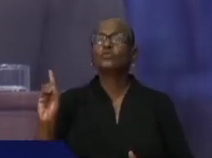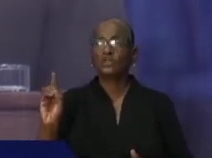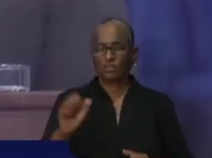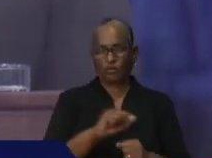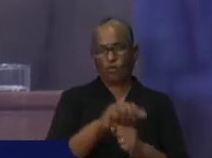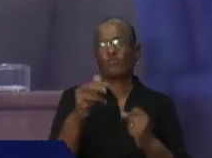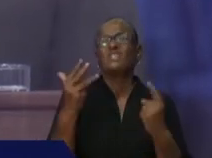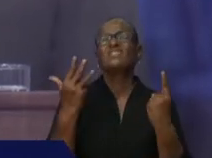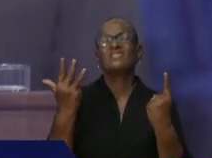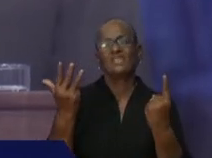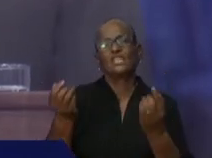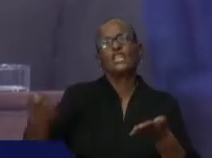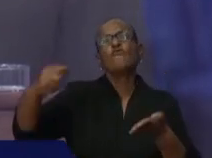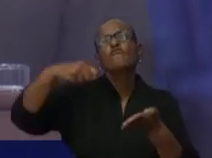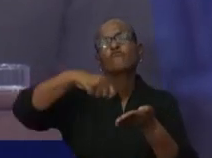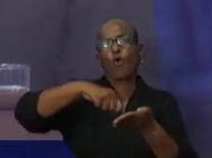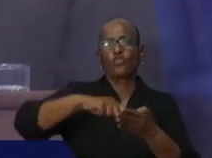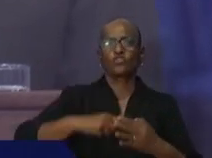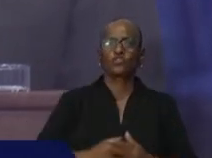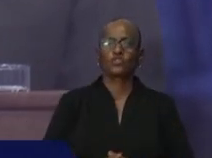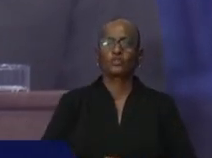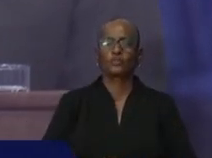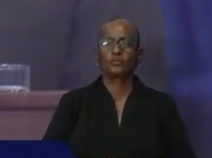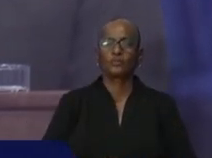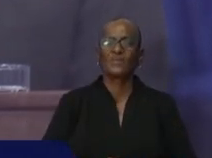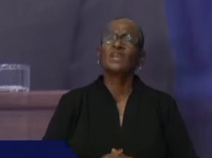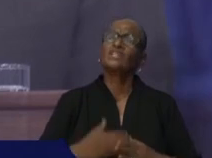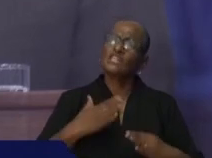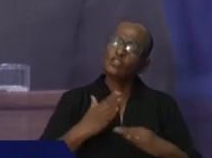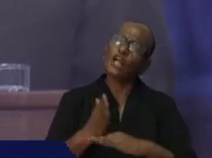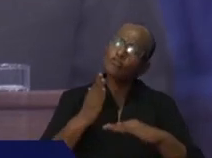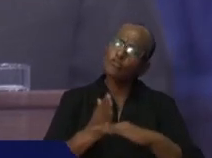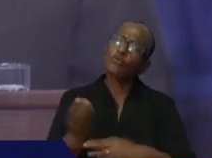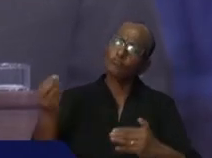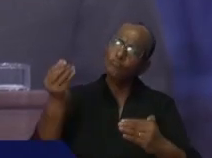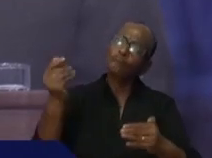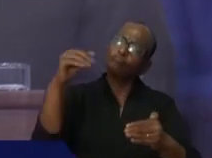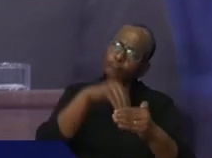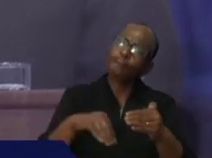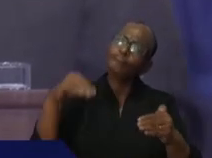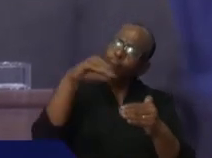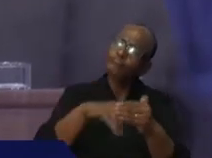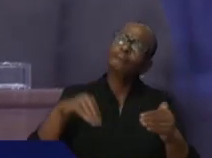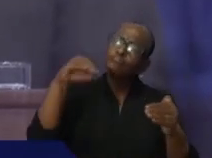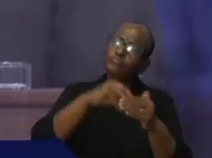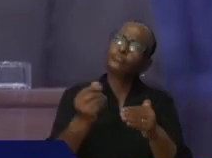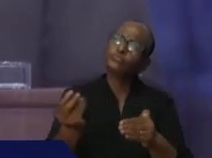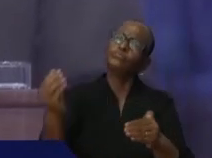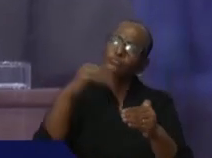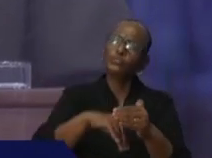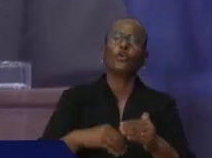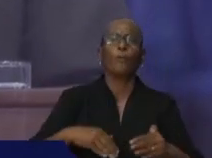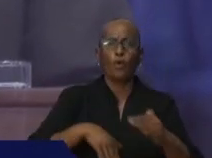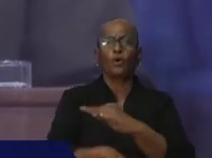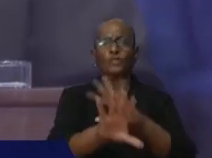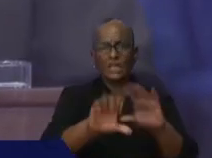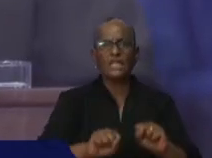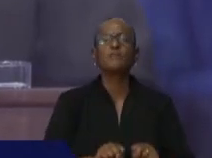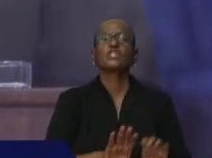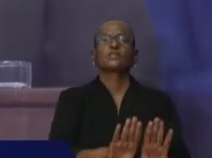COVID-19, dat zal constant aangevuld worden om ondernemers te beschermen.